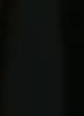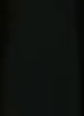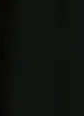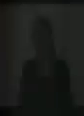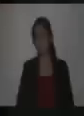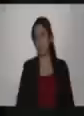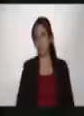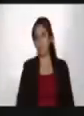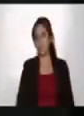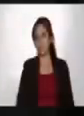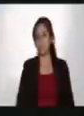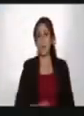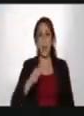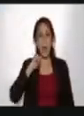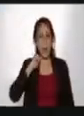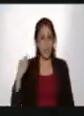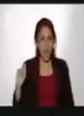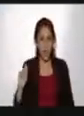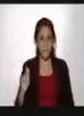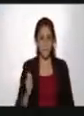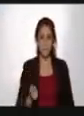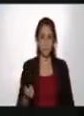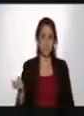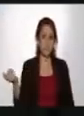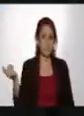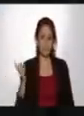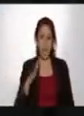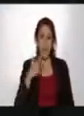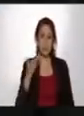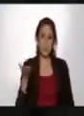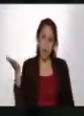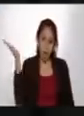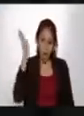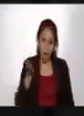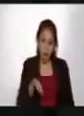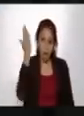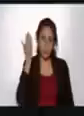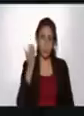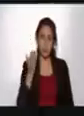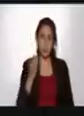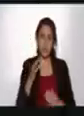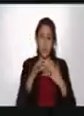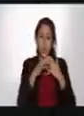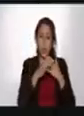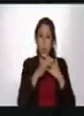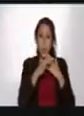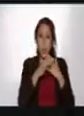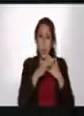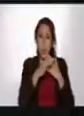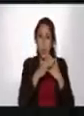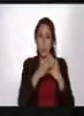حكم الاعدام شويه عليهم، بس هي صعبه شويه، حتى يعني ايه ان جوز اختي اللي واكل معانا عيش